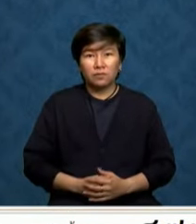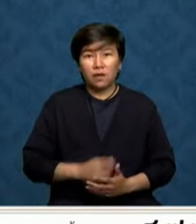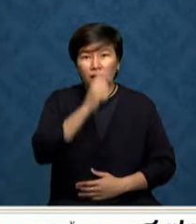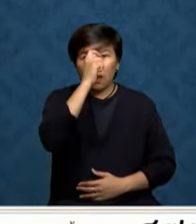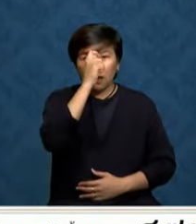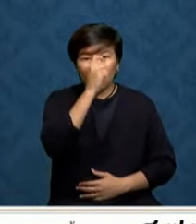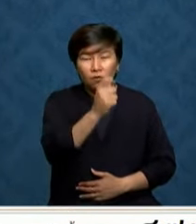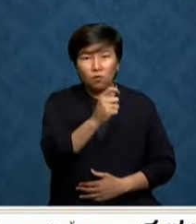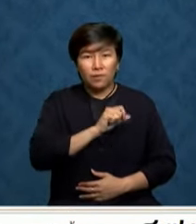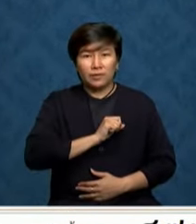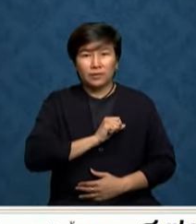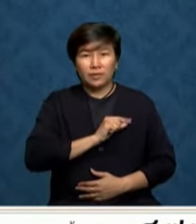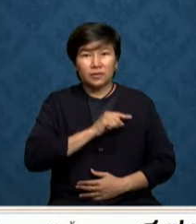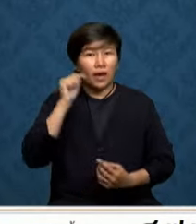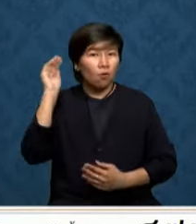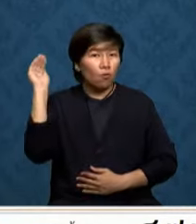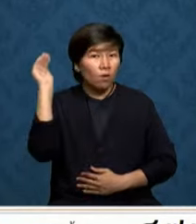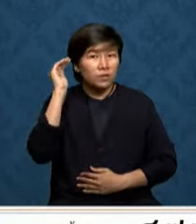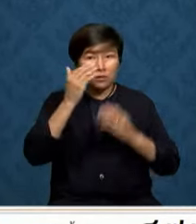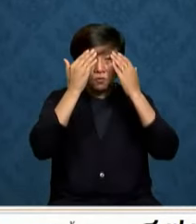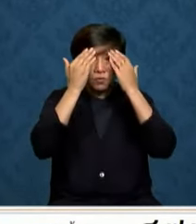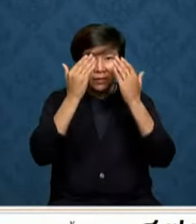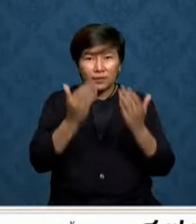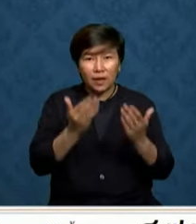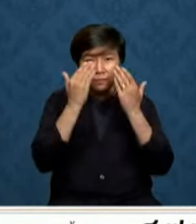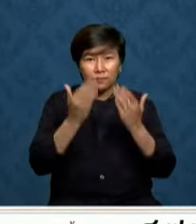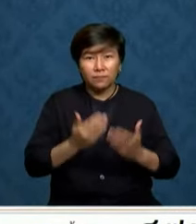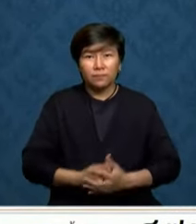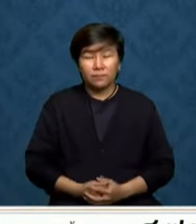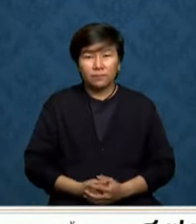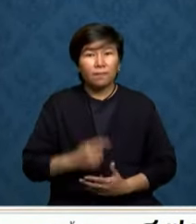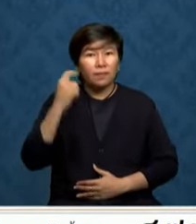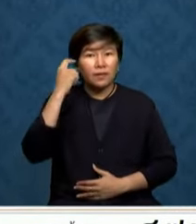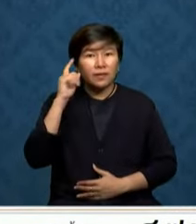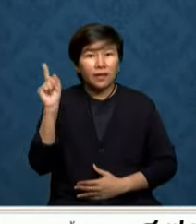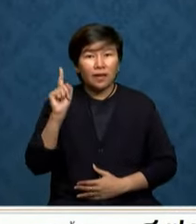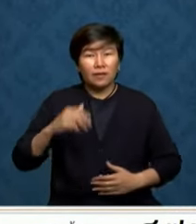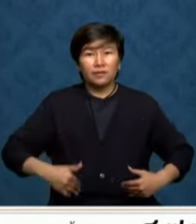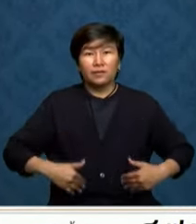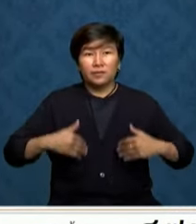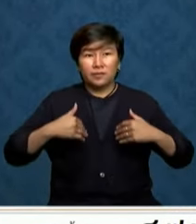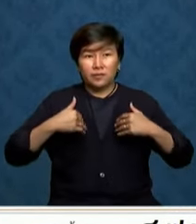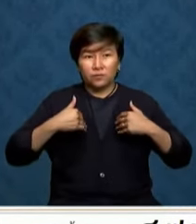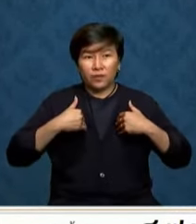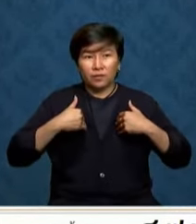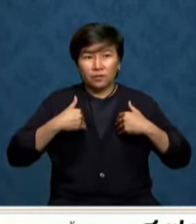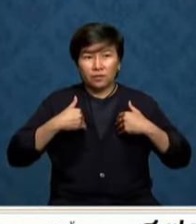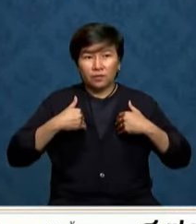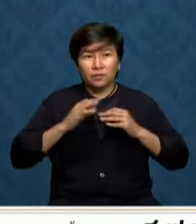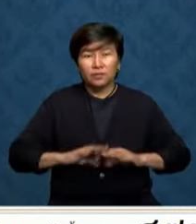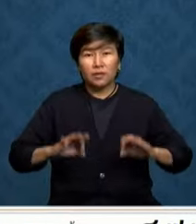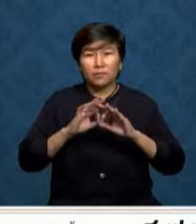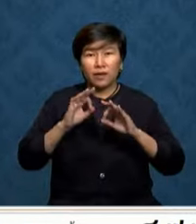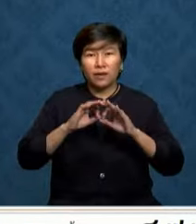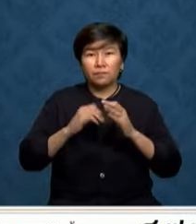และมีความเชื่อในหลักการของศาสนาอิสลามนั้นเราเชื่อว่าชีวิตเราเป็นกรรมสิทธิ์ของพระองค์อัลเลาะห์